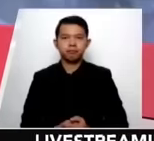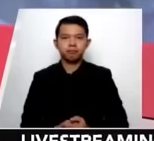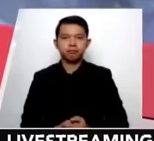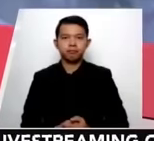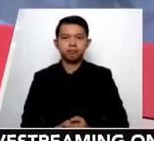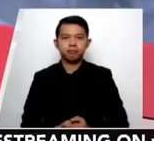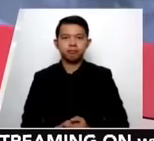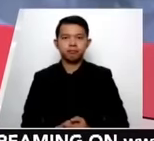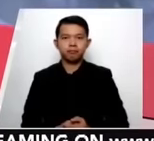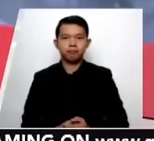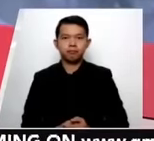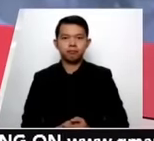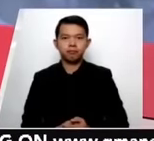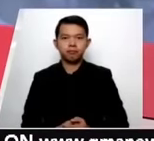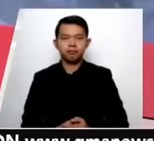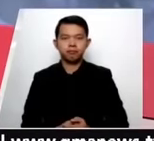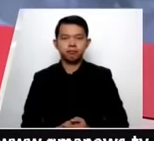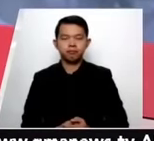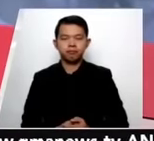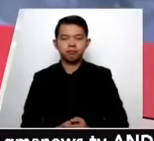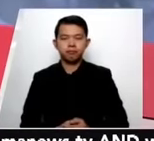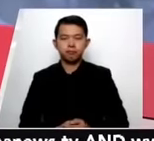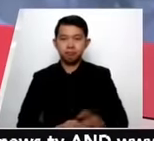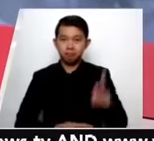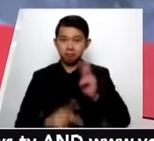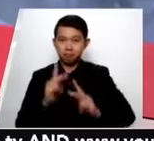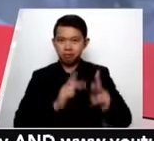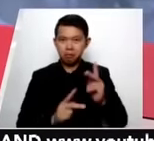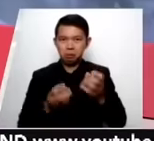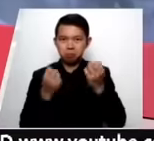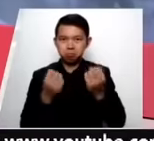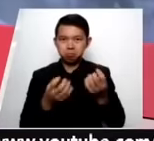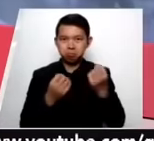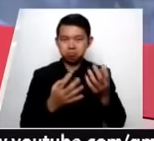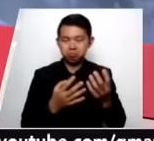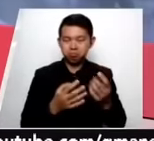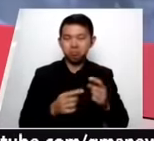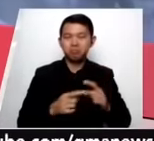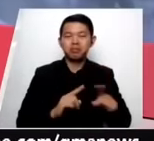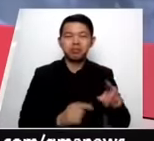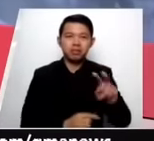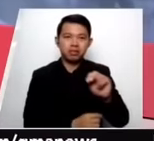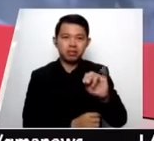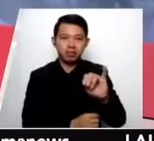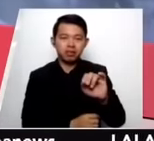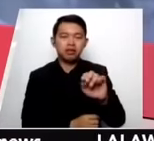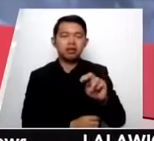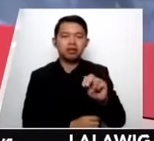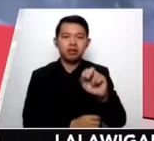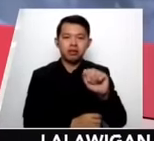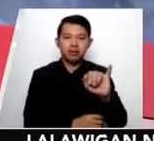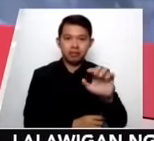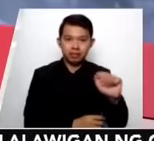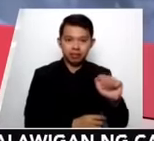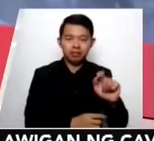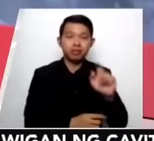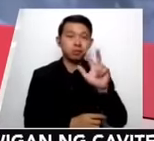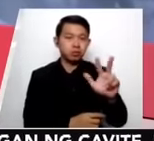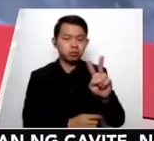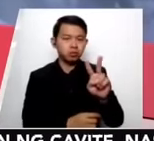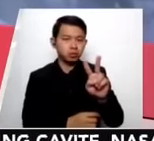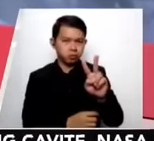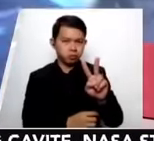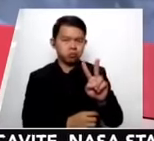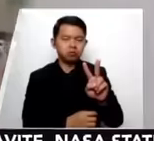Kung kailan dagsa ang mga pasahero saka naman nagkaproblema sa kuryente ang NAIA Terminal 2 kaya nawala ng aircon. May report si